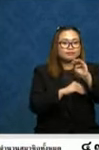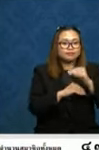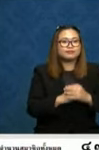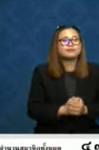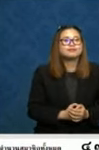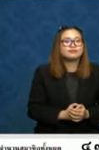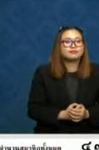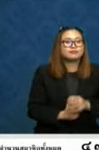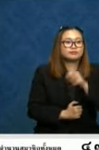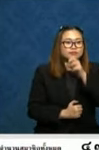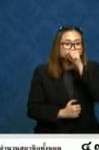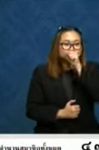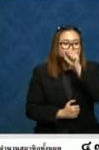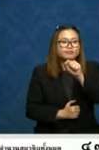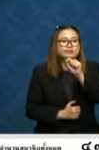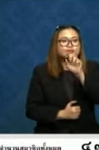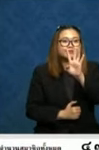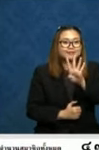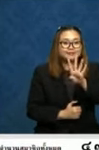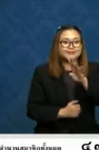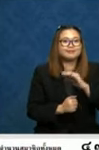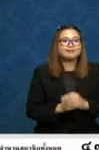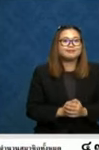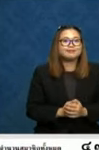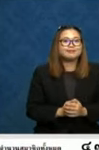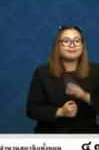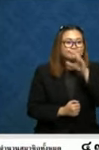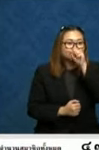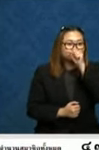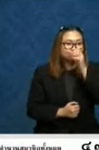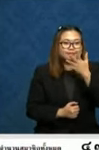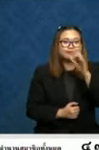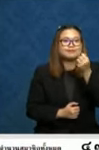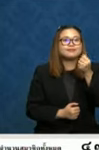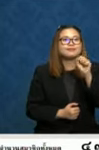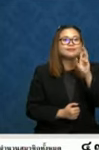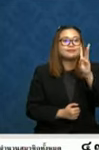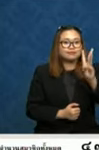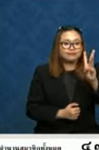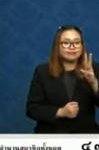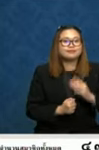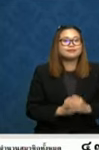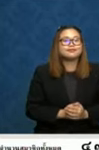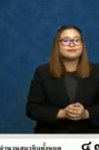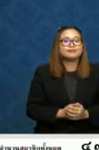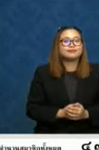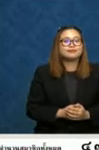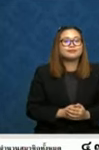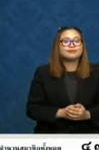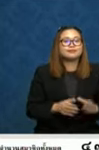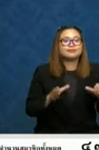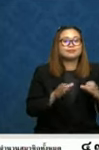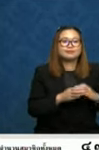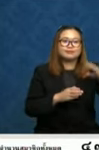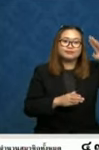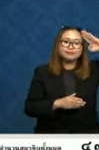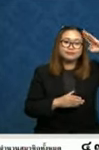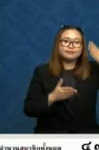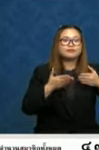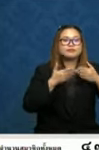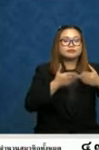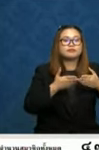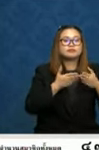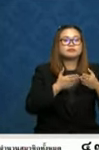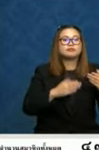ในชั้นความลับ24โครงการค่ะและไม่เป็นชั้นความลับอีก16โครงการกองทัพเรือค่ะค่าใช้จ่ายในการเสริมสร้างก